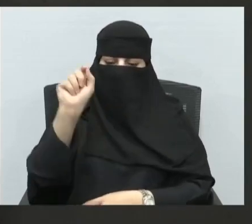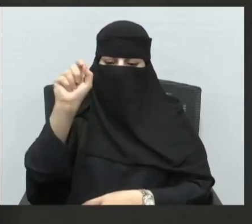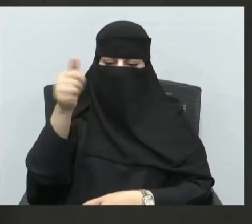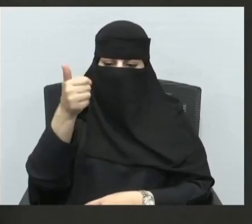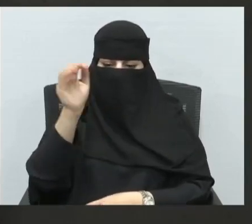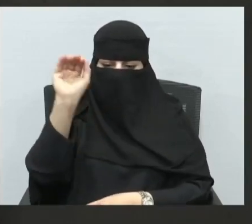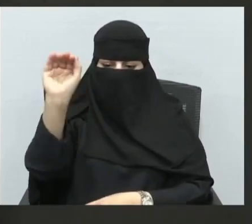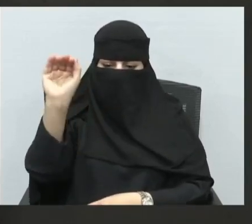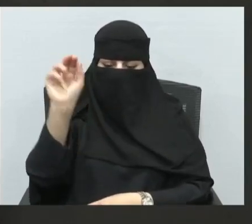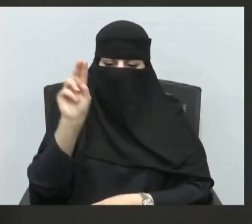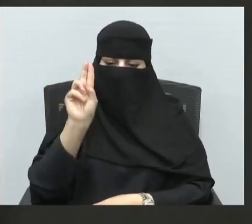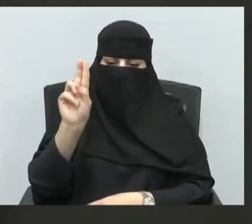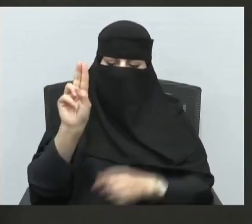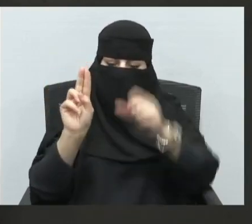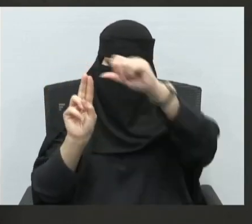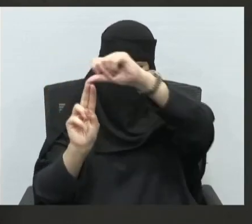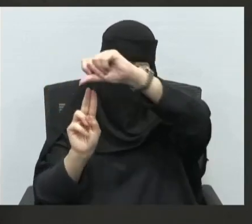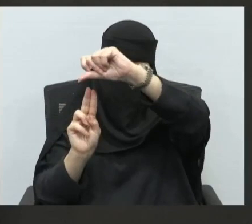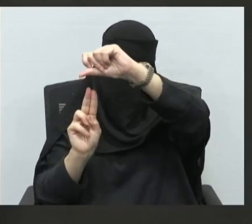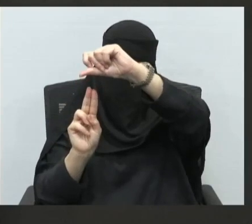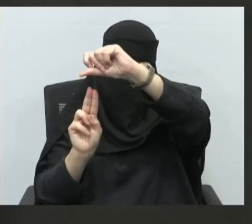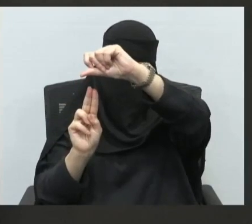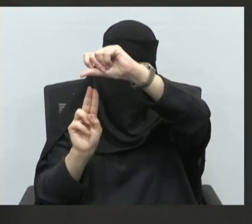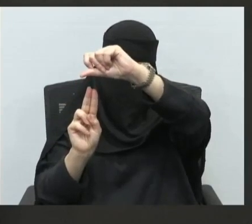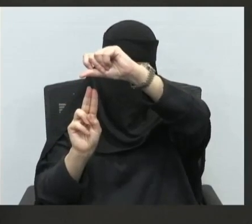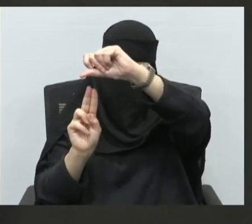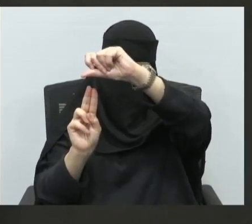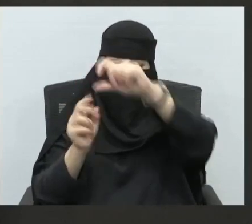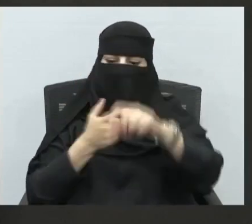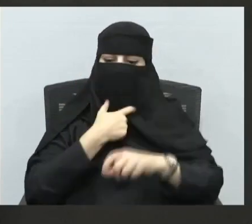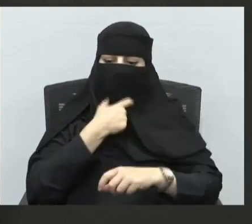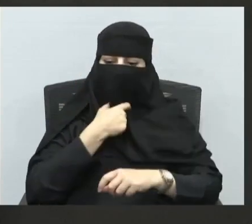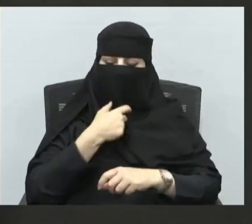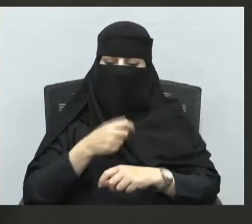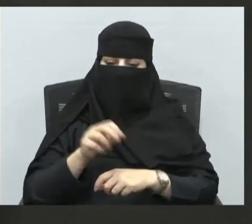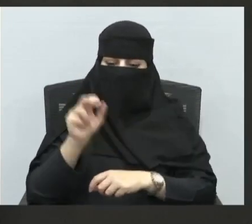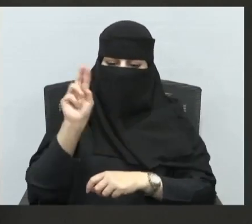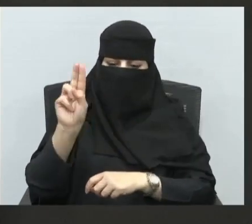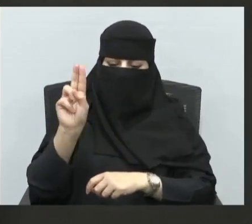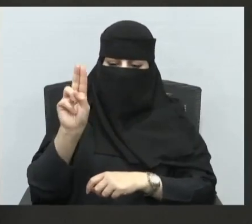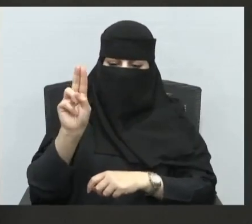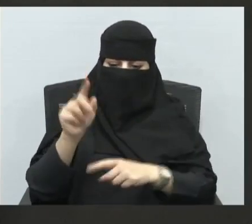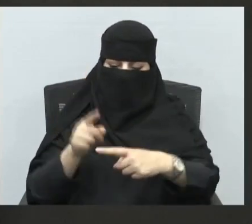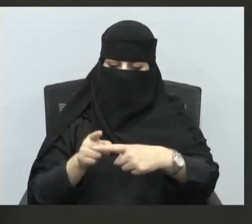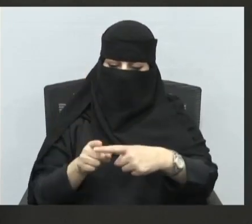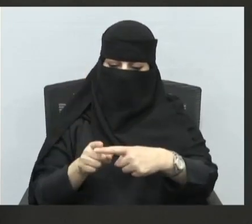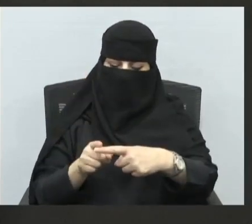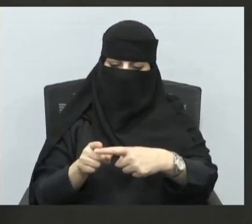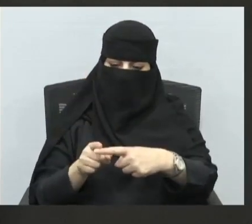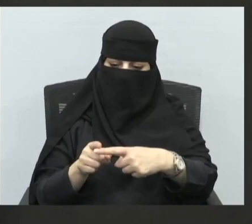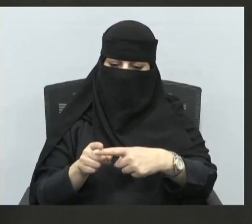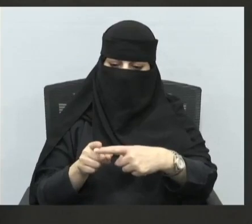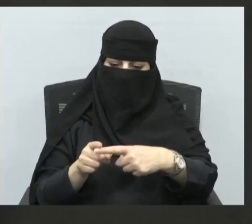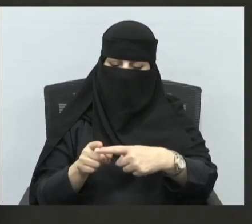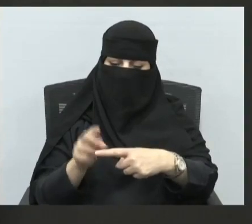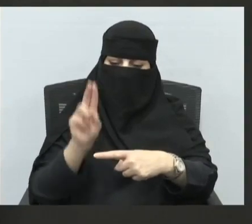ت اذا هذا هو صوت الحرف تو ولكن اول حرف في الك كلمه من كلمه تفاح